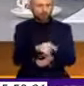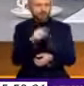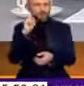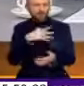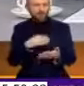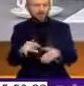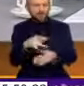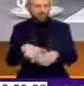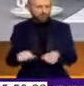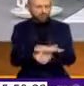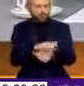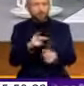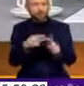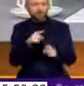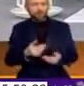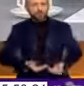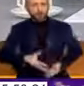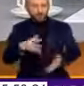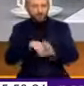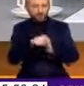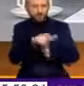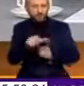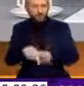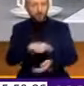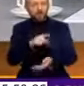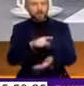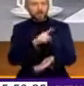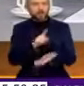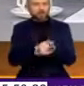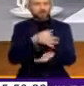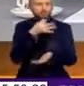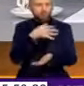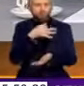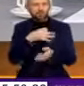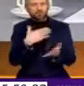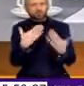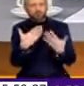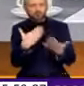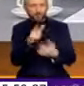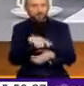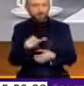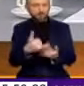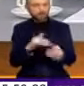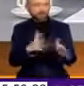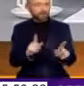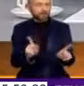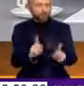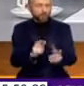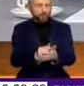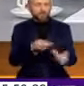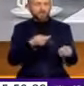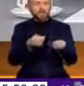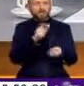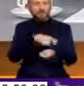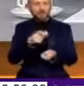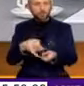знає свій район. По-друге, він живе серед цих людей. Він мусить подобатися цим людям, комунікувати з цими людьми. Зараз що відбувається?